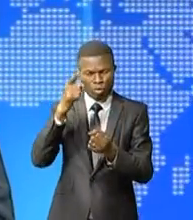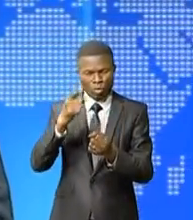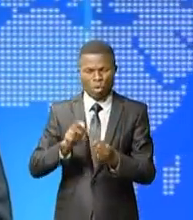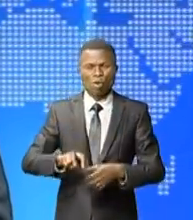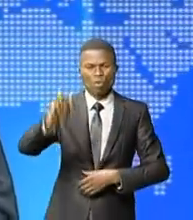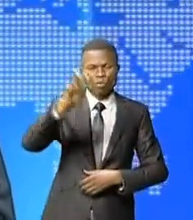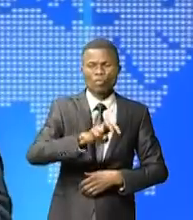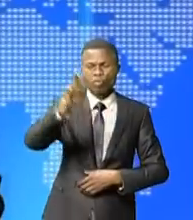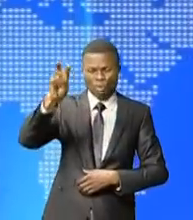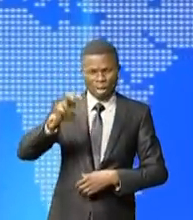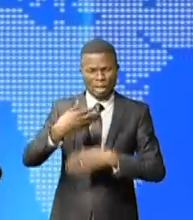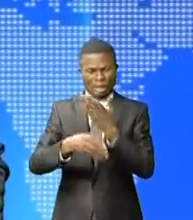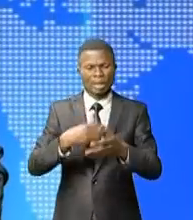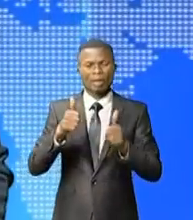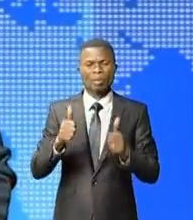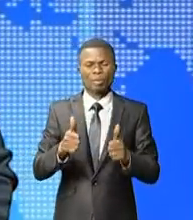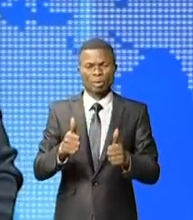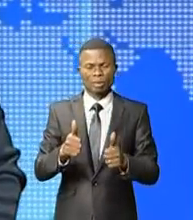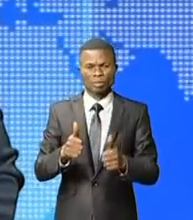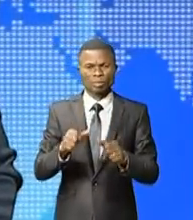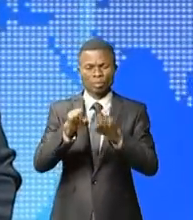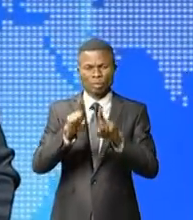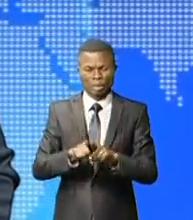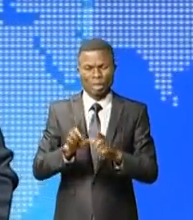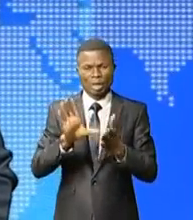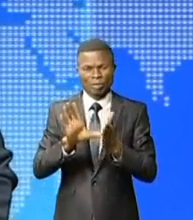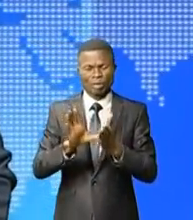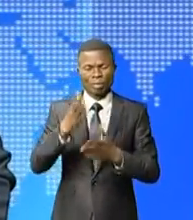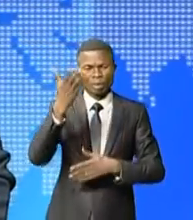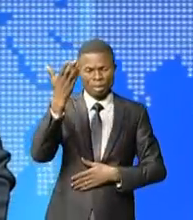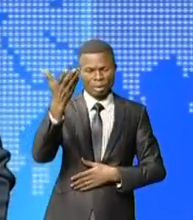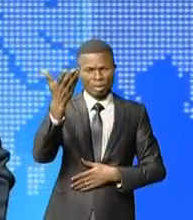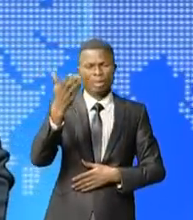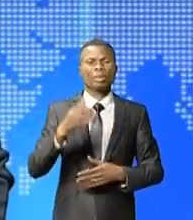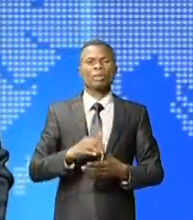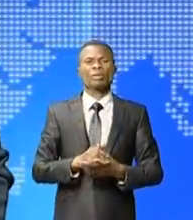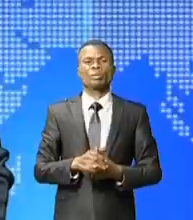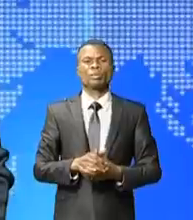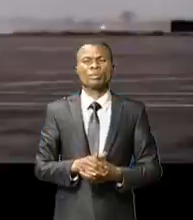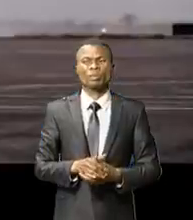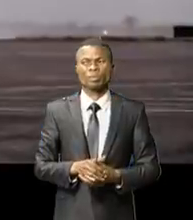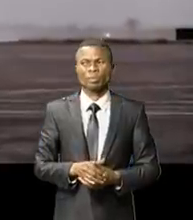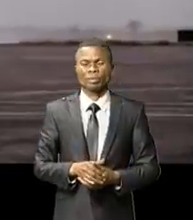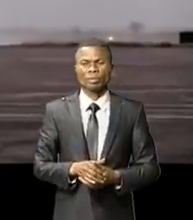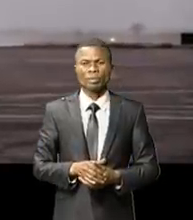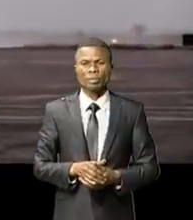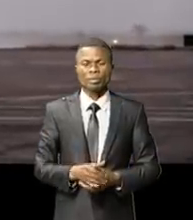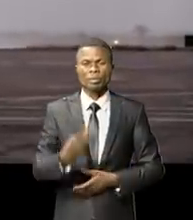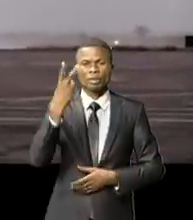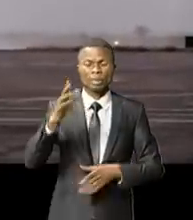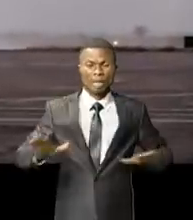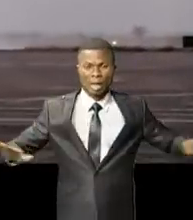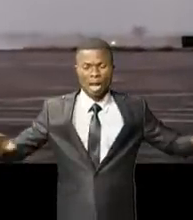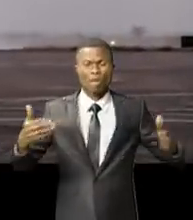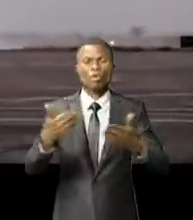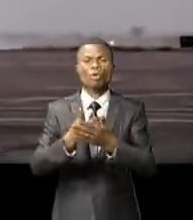des personnes et de leurs biens. Angèle Mabiala, témoin de l'événement. Deux aéronefs